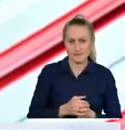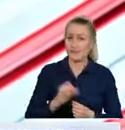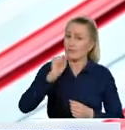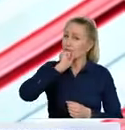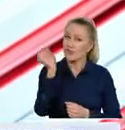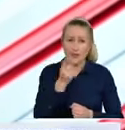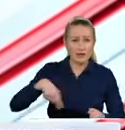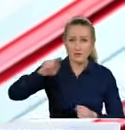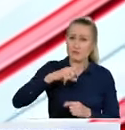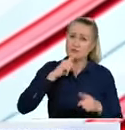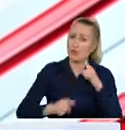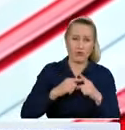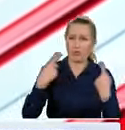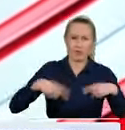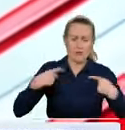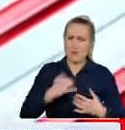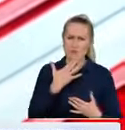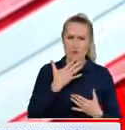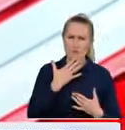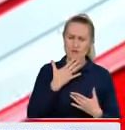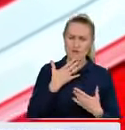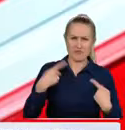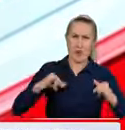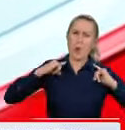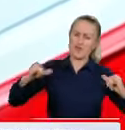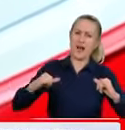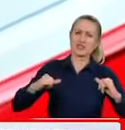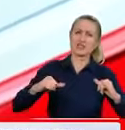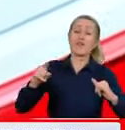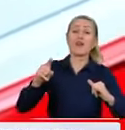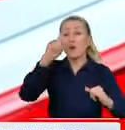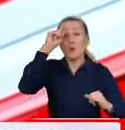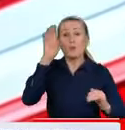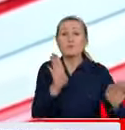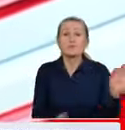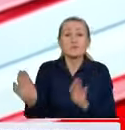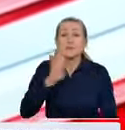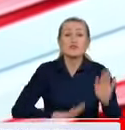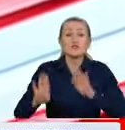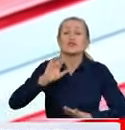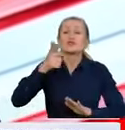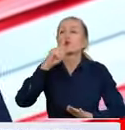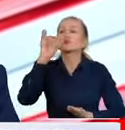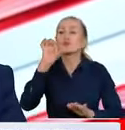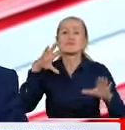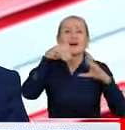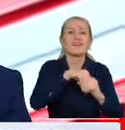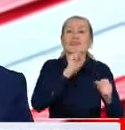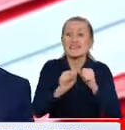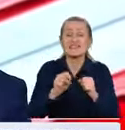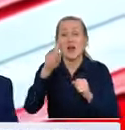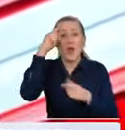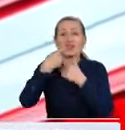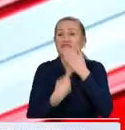polityków odważnie nie mówi, że demografia, wzrost demograficzny, o który jest oparty system ZUS, upada i